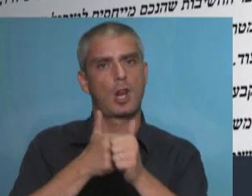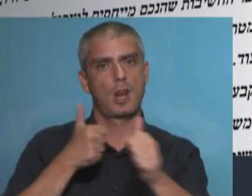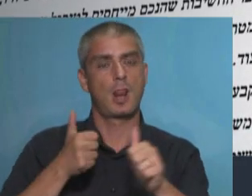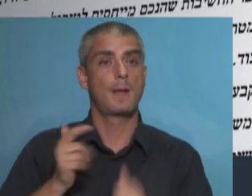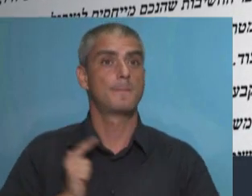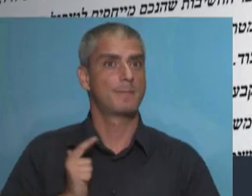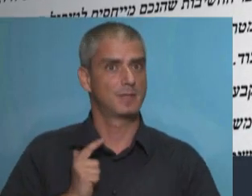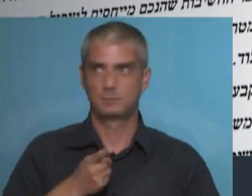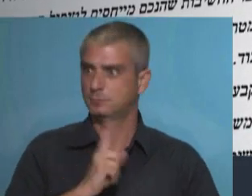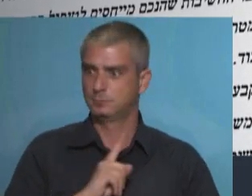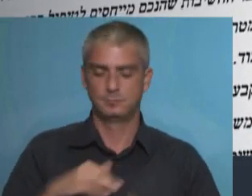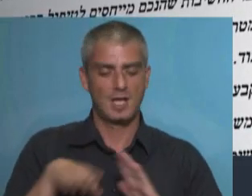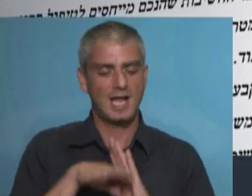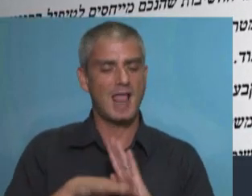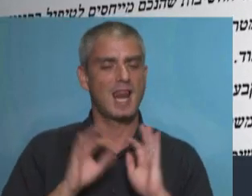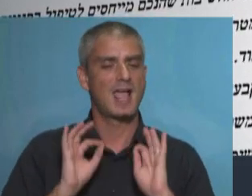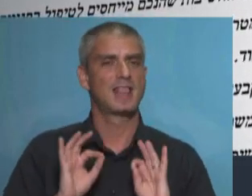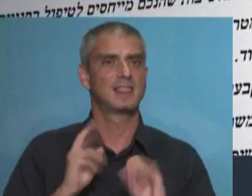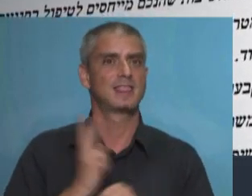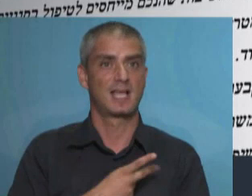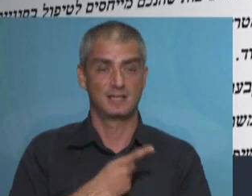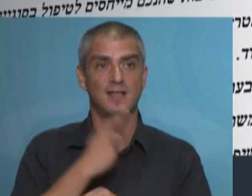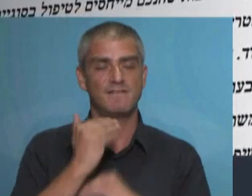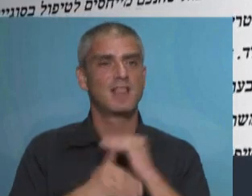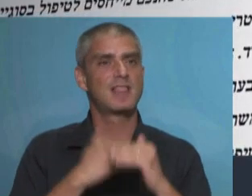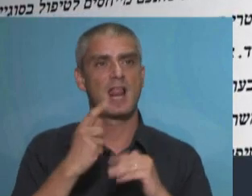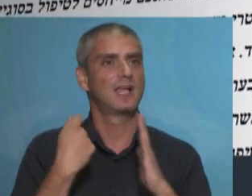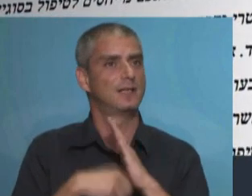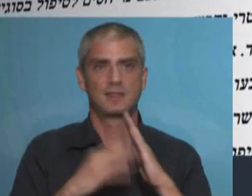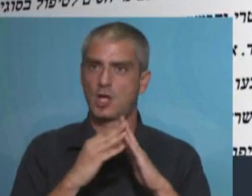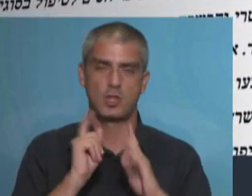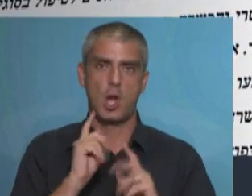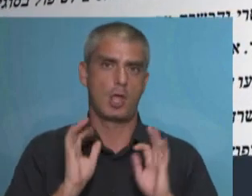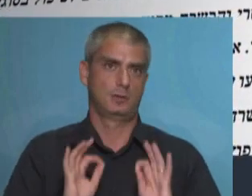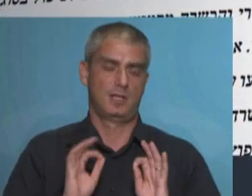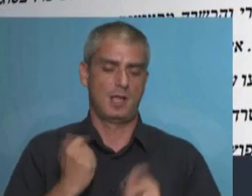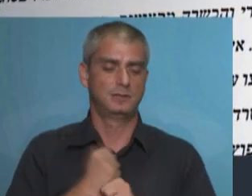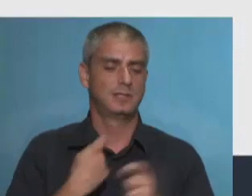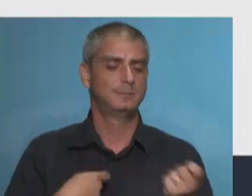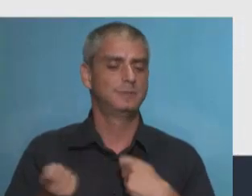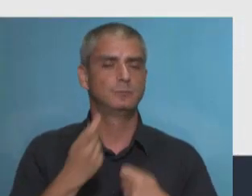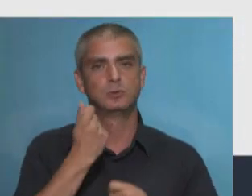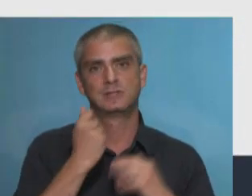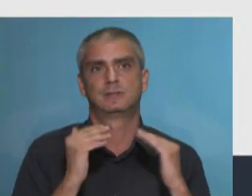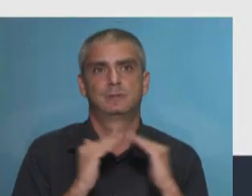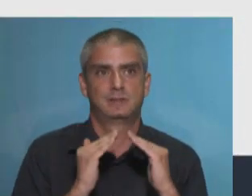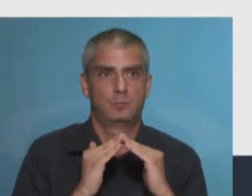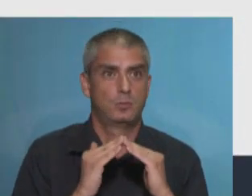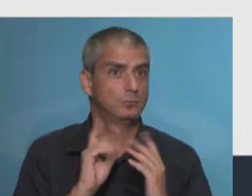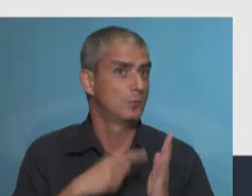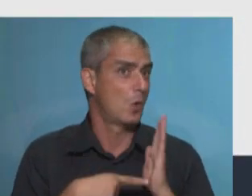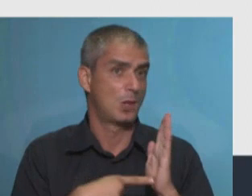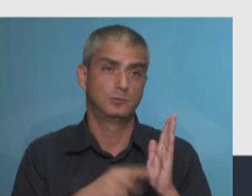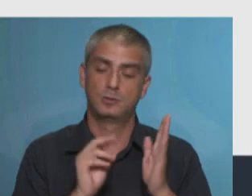שאיננו עומד בכללי מנהל תקין, ולהליך רכש דירות לא יעיל שגרם לבזבוז כספי ציבור. לא הוצגה גם שום